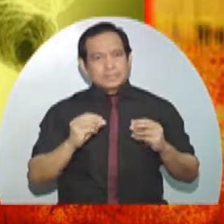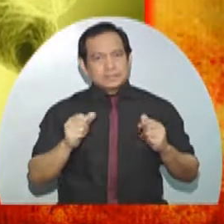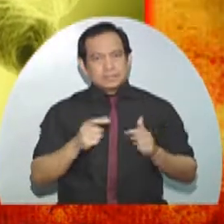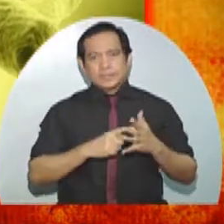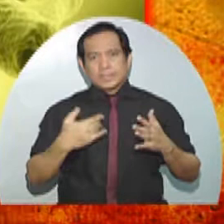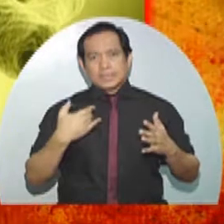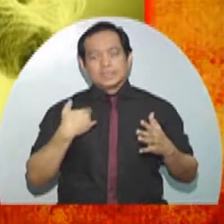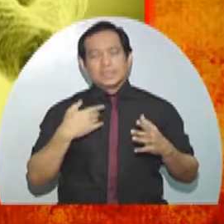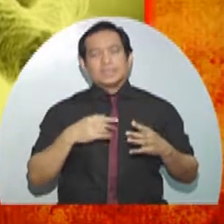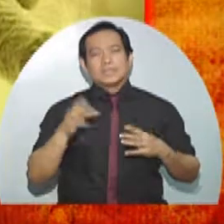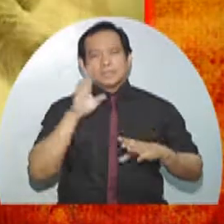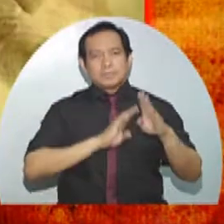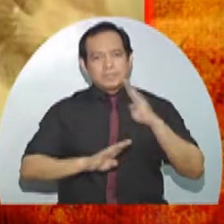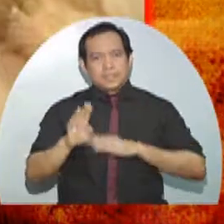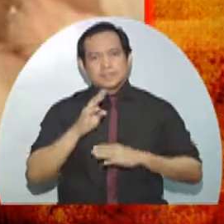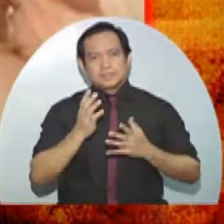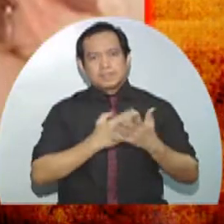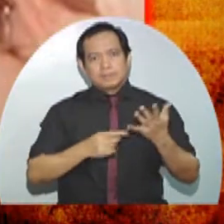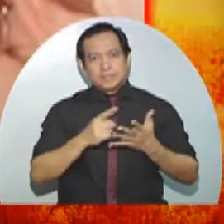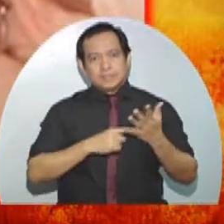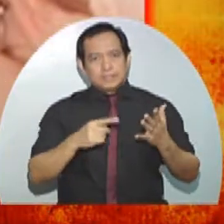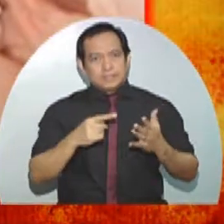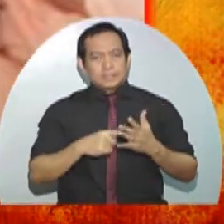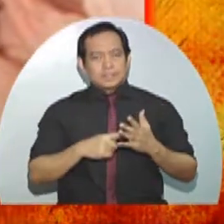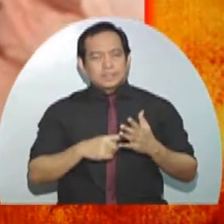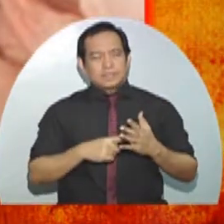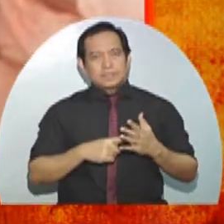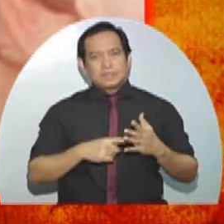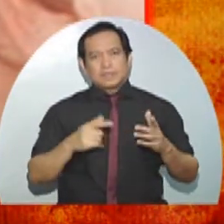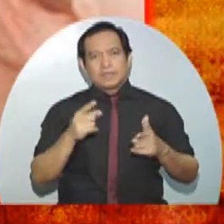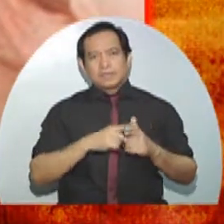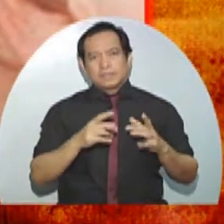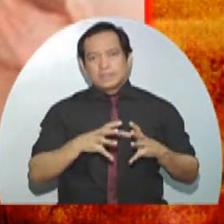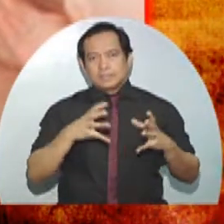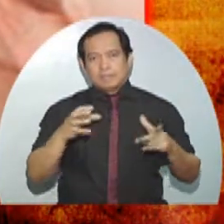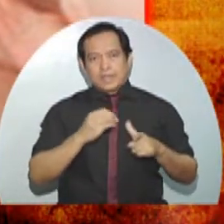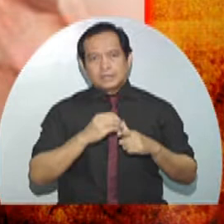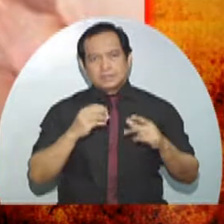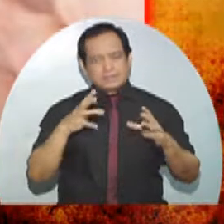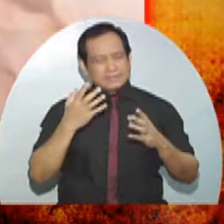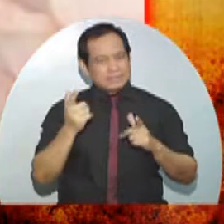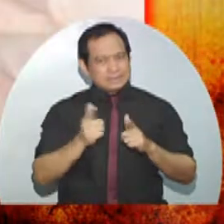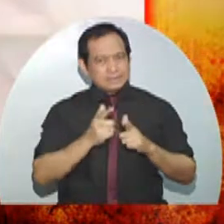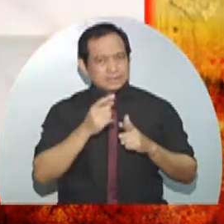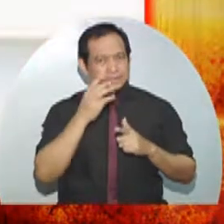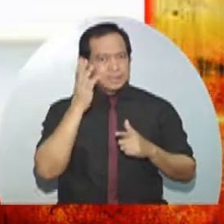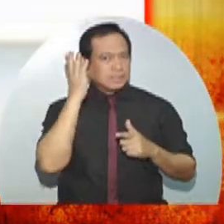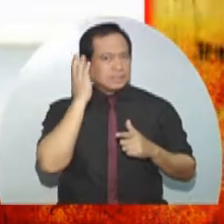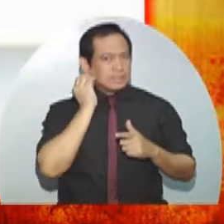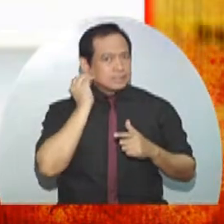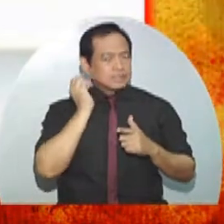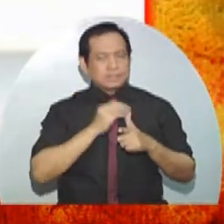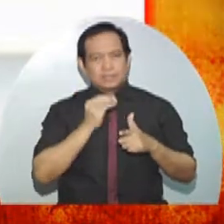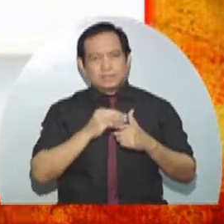itong magdulot ng komplikasyon. Ilan sa mga ito ay ang bahagya o lubusang pagkabingi, bahagya